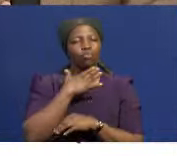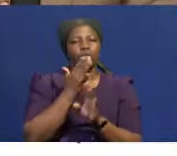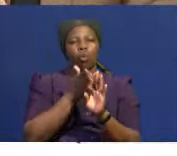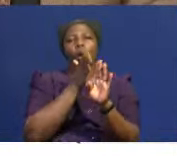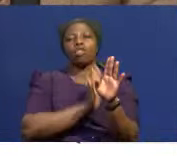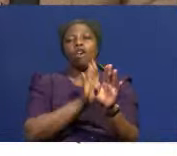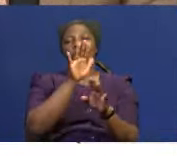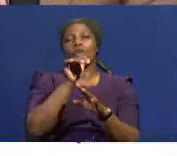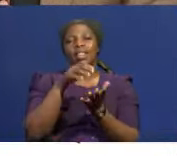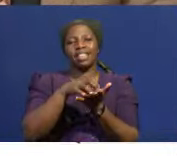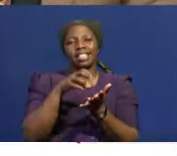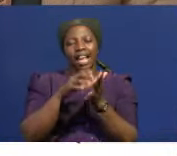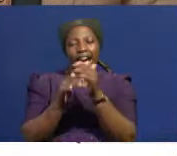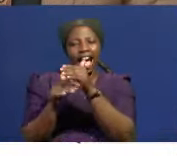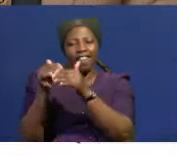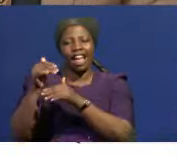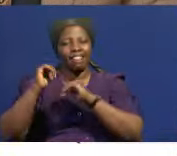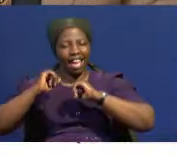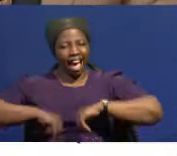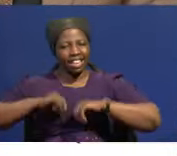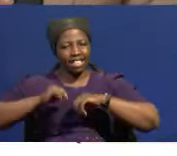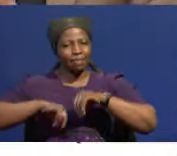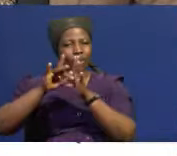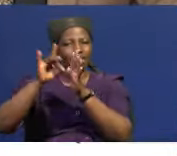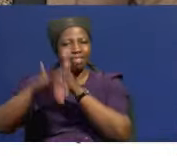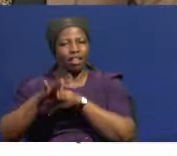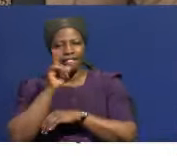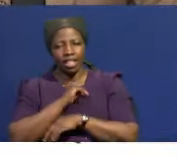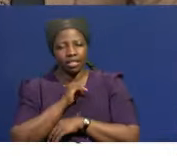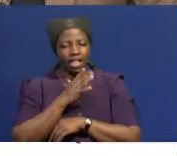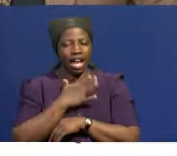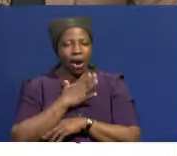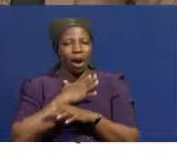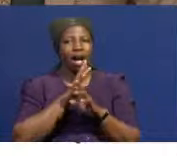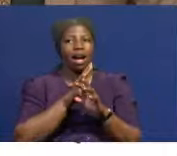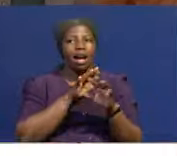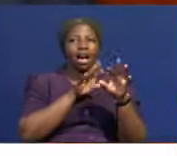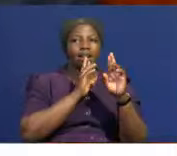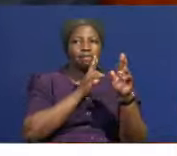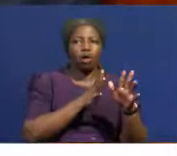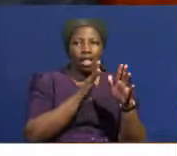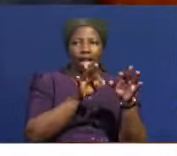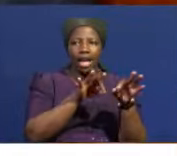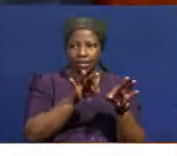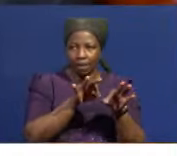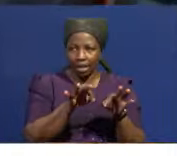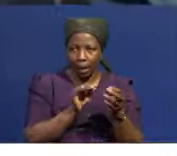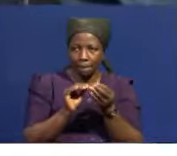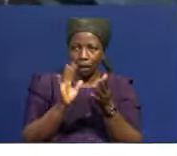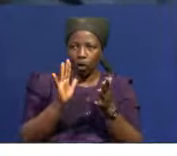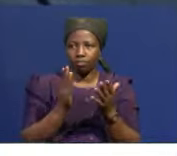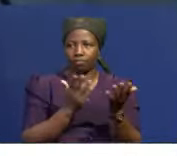ya mikataba hiyo kutupiliwa mbali. Mwandishi wetu Joseph Wakungu anatuelezea zaidi.